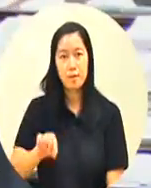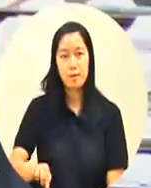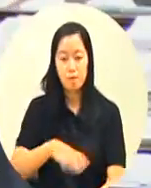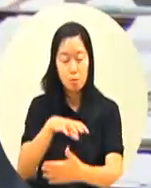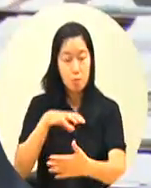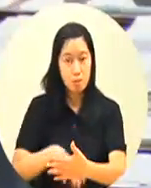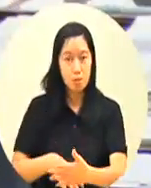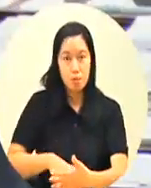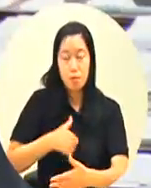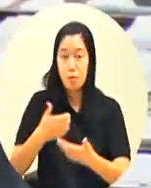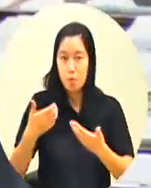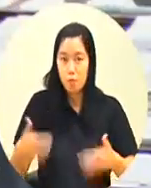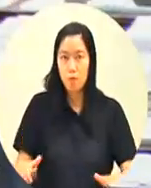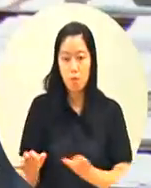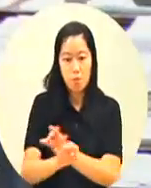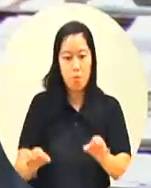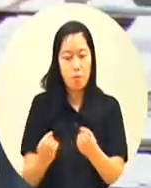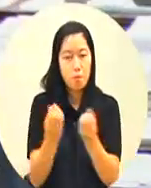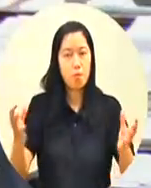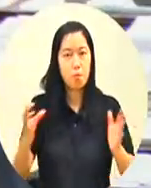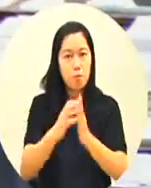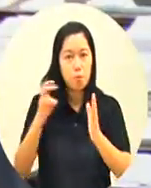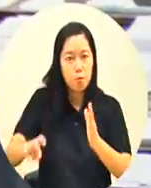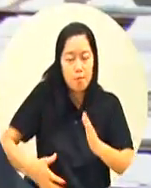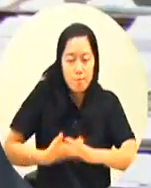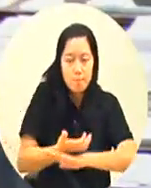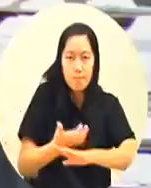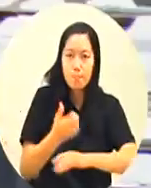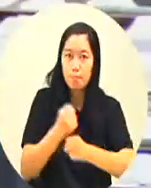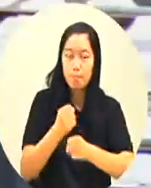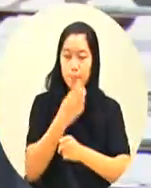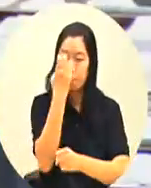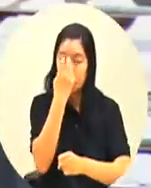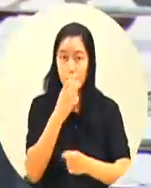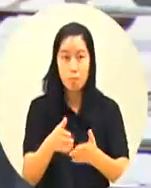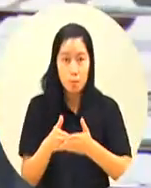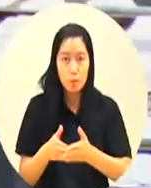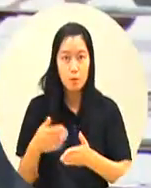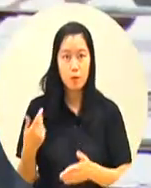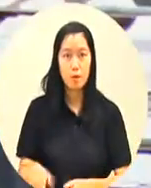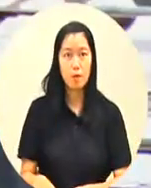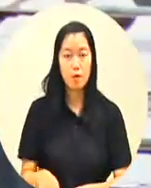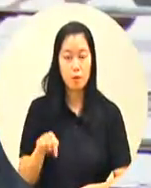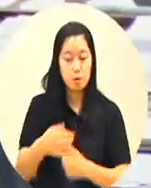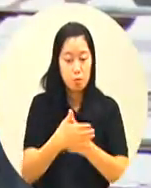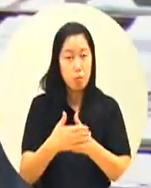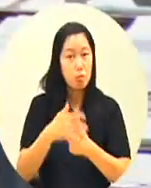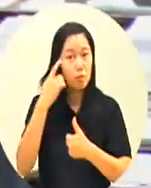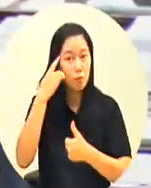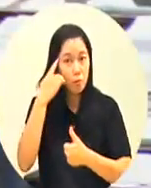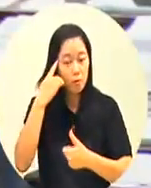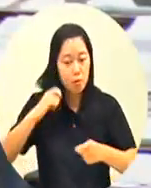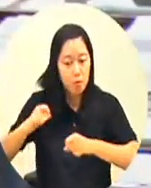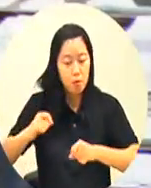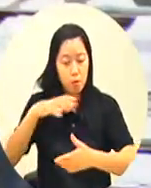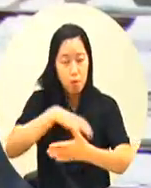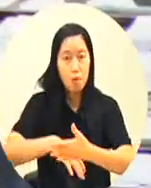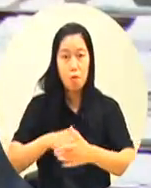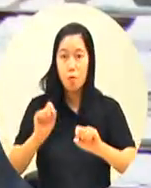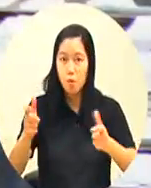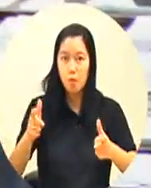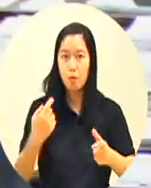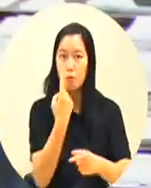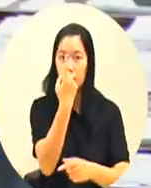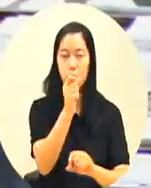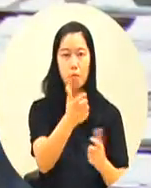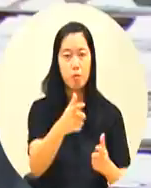必须要金发局要花很多的精神去做那些监理的，不是只有这个维运计划进来，这维运计划进来里面有什么东西，